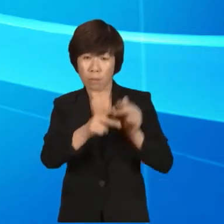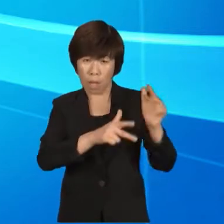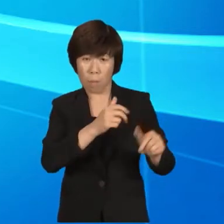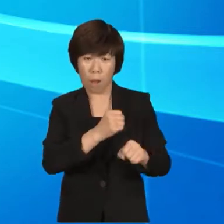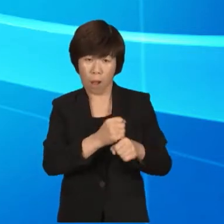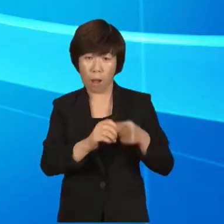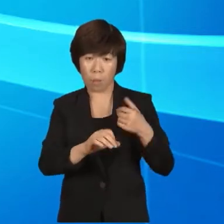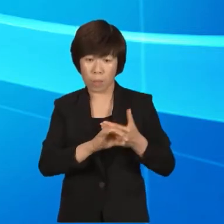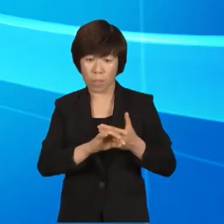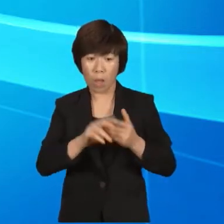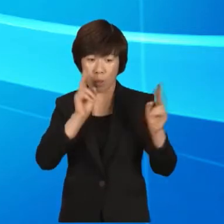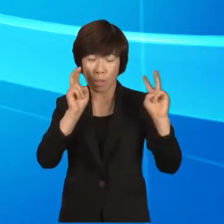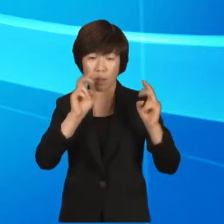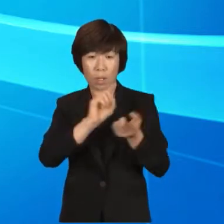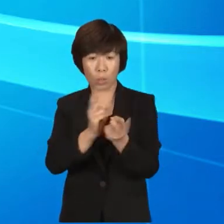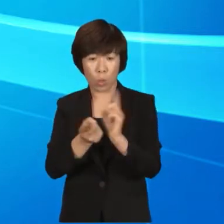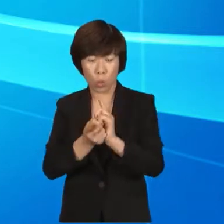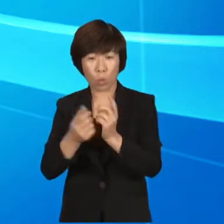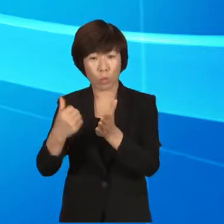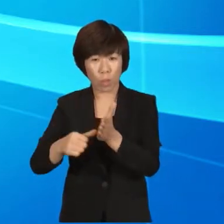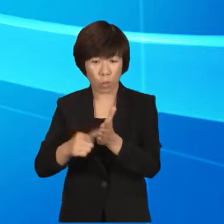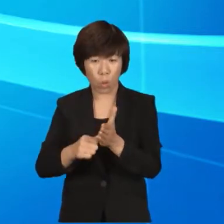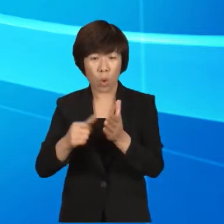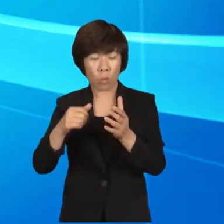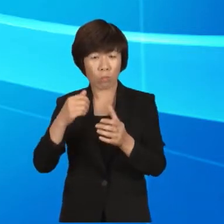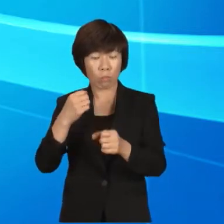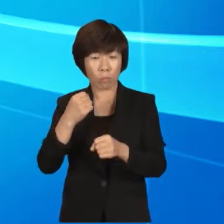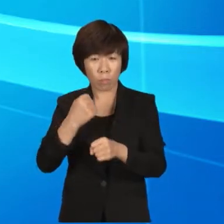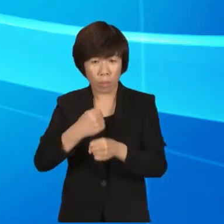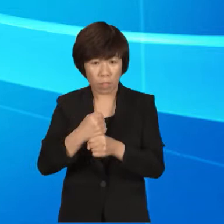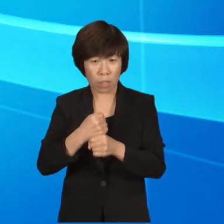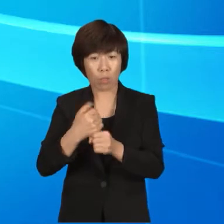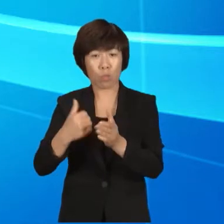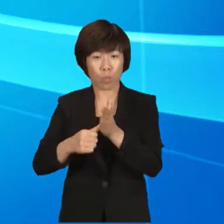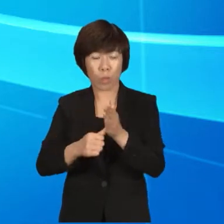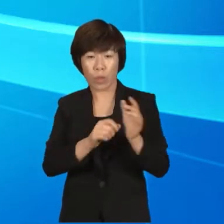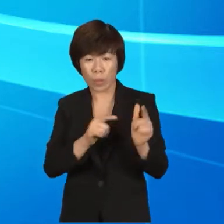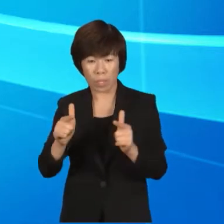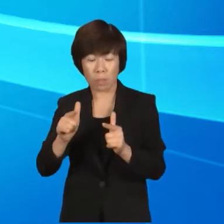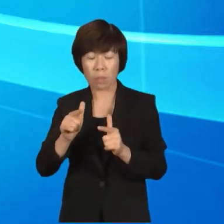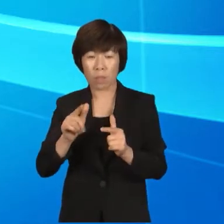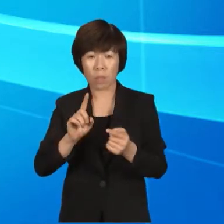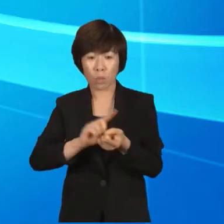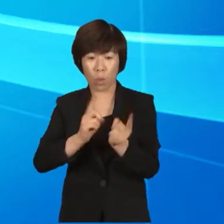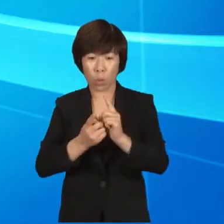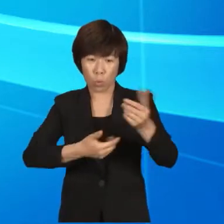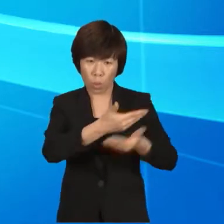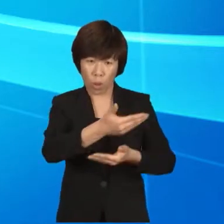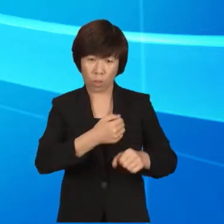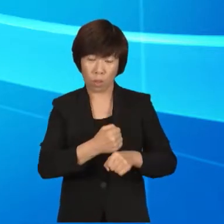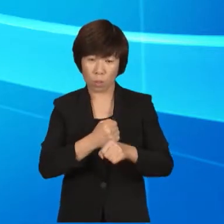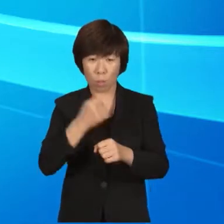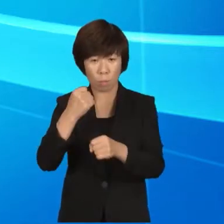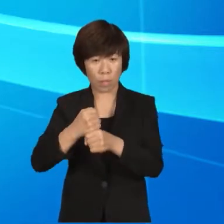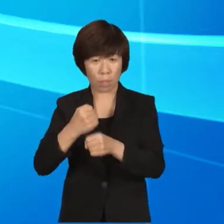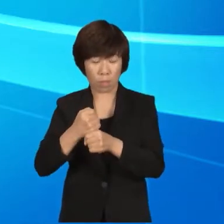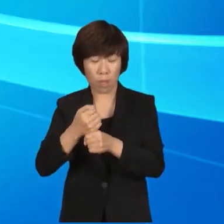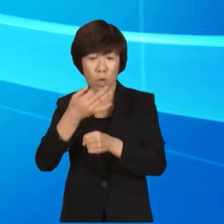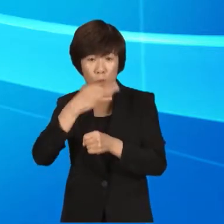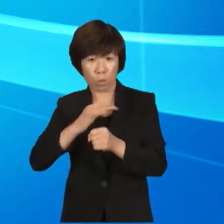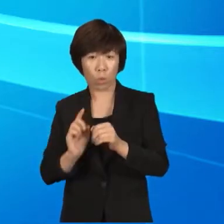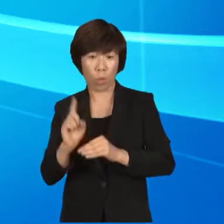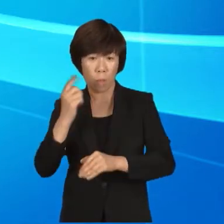구축으로 기업체 간 원료와 완제품, 부산물, 에너지의 상호 교환 등을 통해 생산 효율이